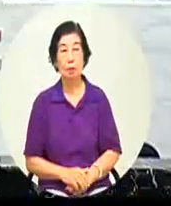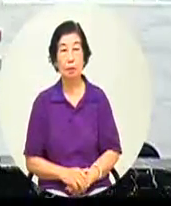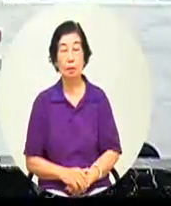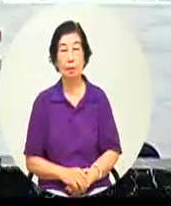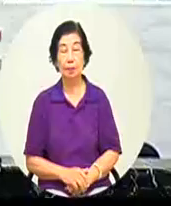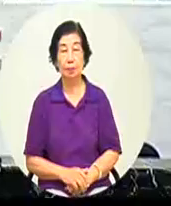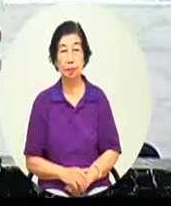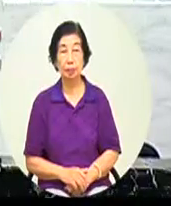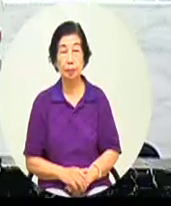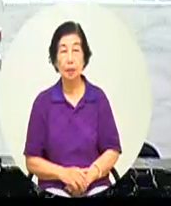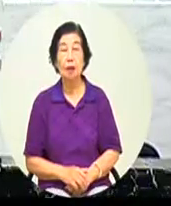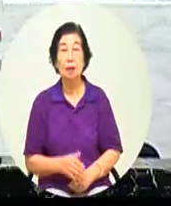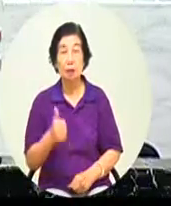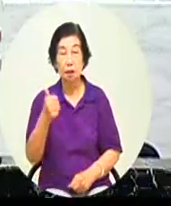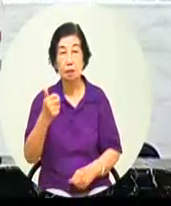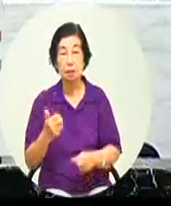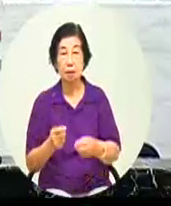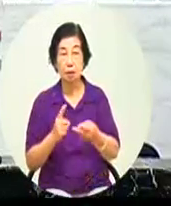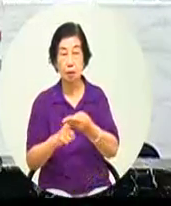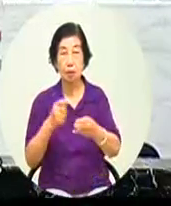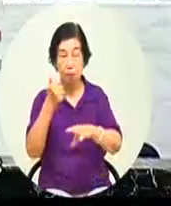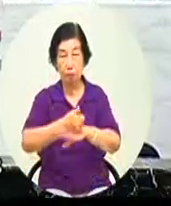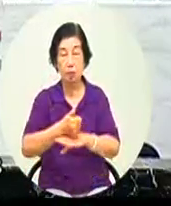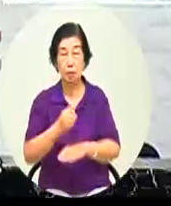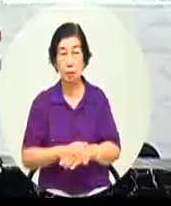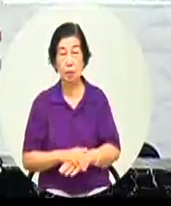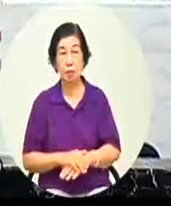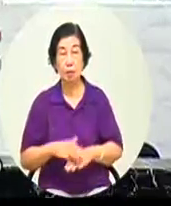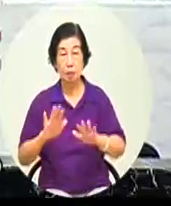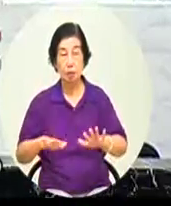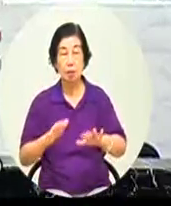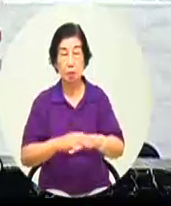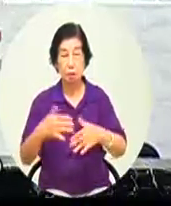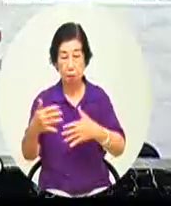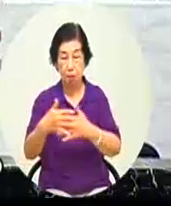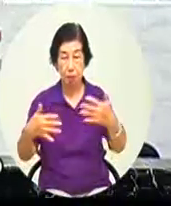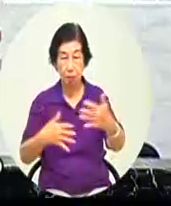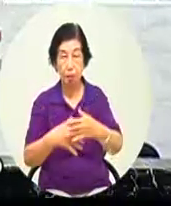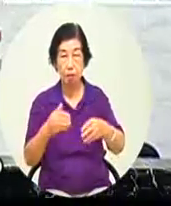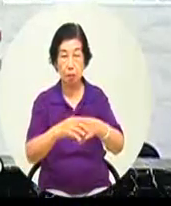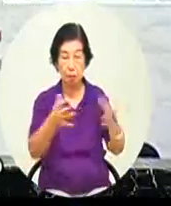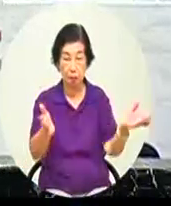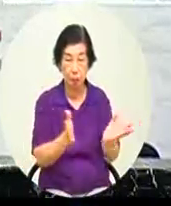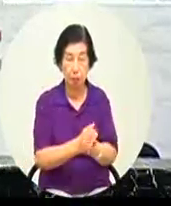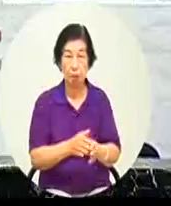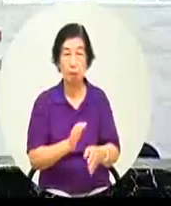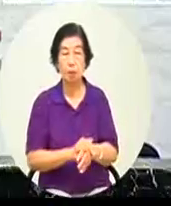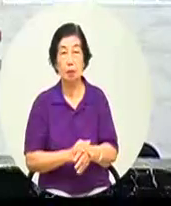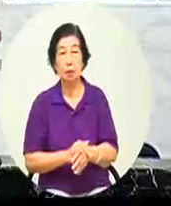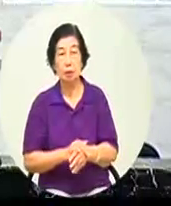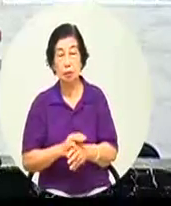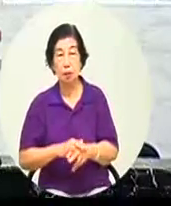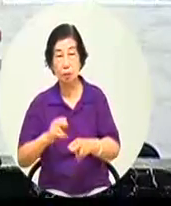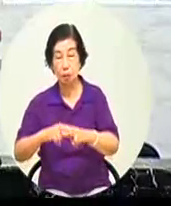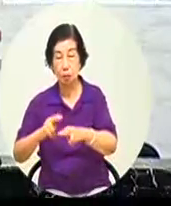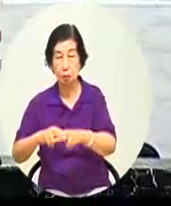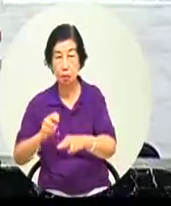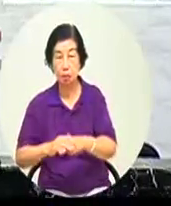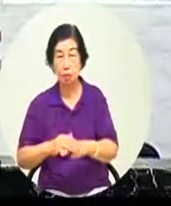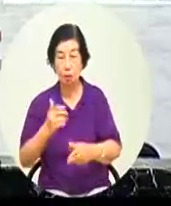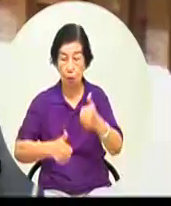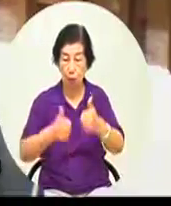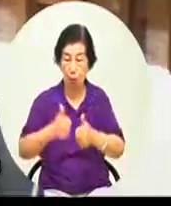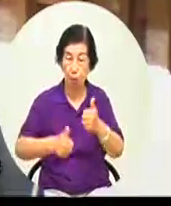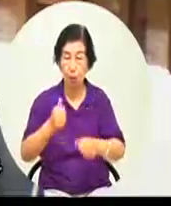谢谢主席那么，今天交通部门列席的局处首长以及各单位主